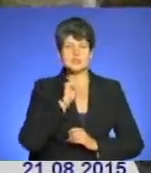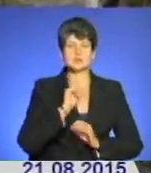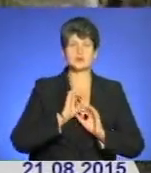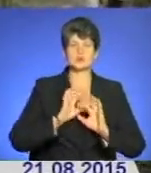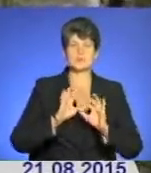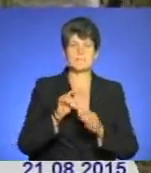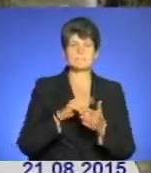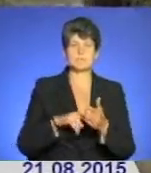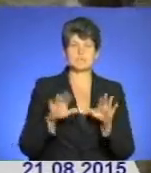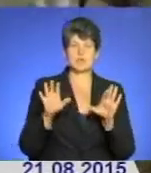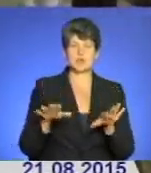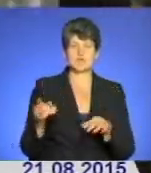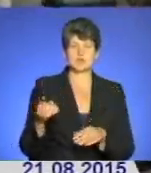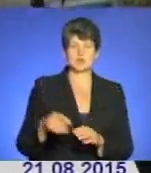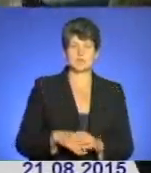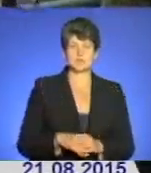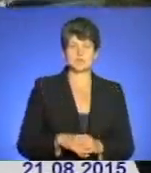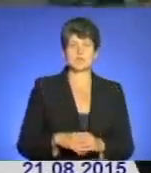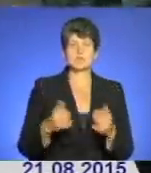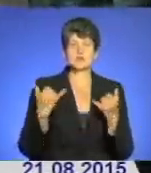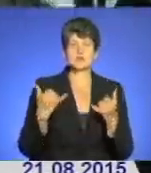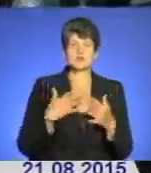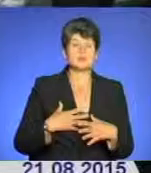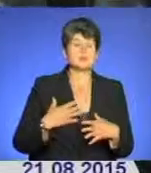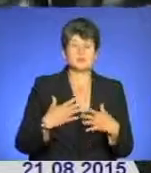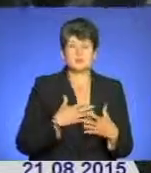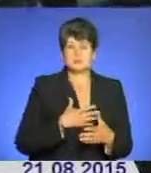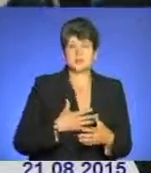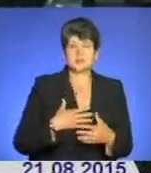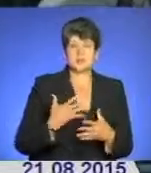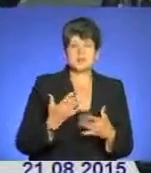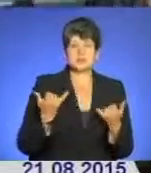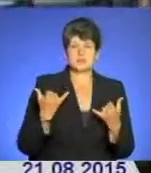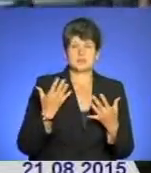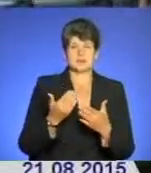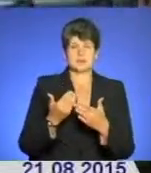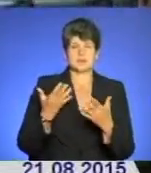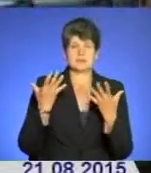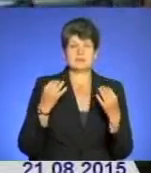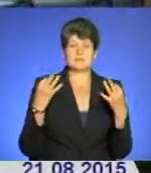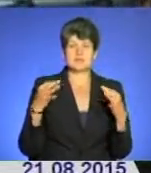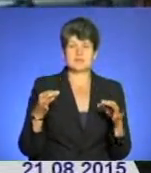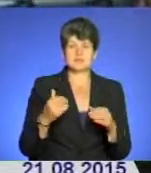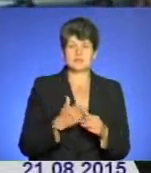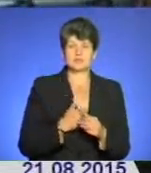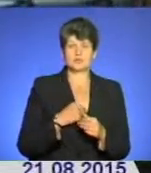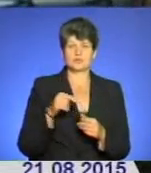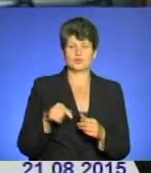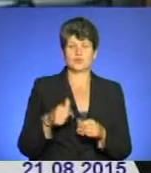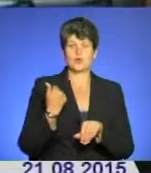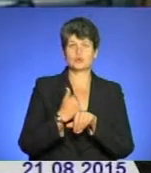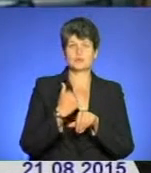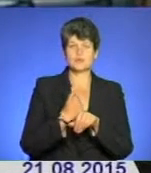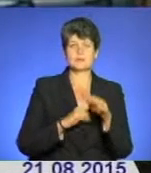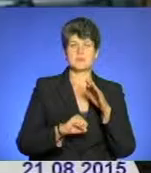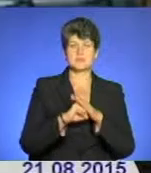розповідає міський голова Тернополя. Сьогодні переповнюють емоції, тому що напередодні свята Дня Незалежності знаходжусь саме тут, на головній базі Карпатської